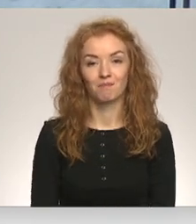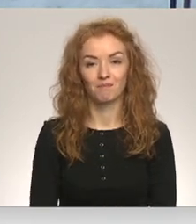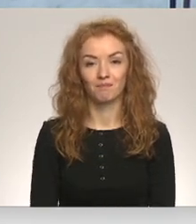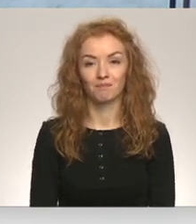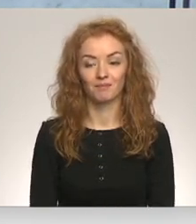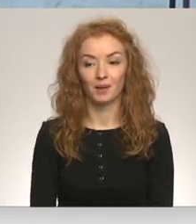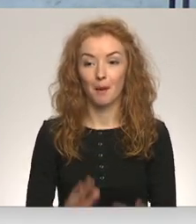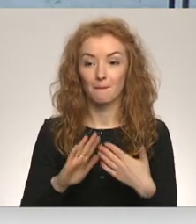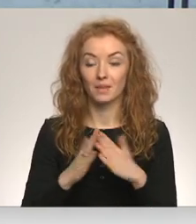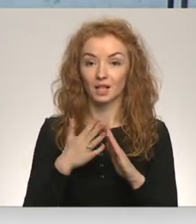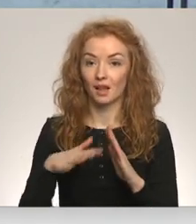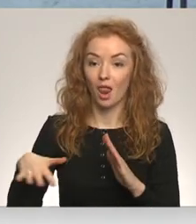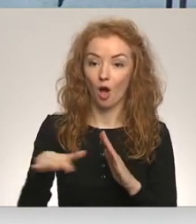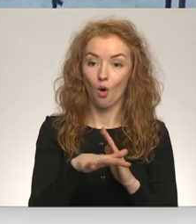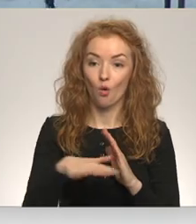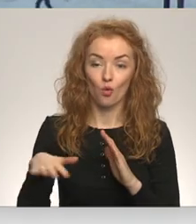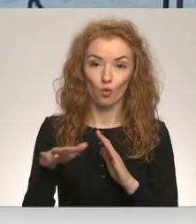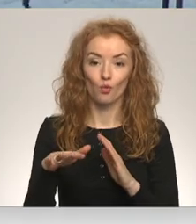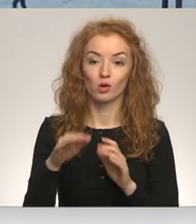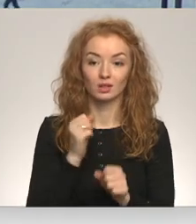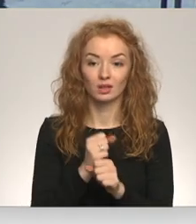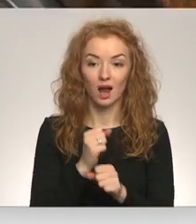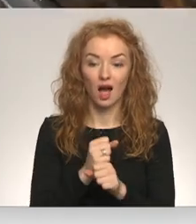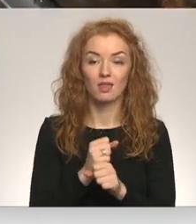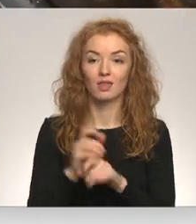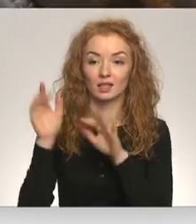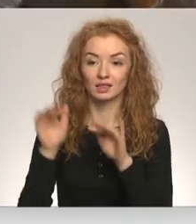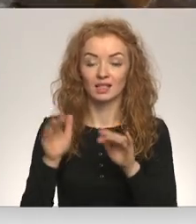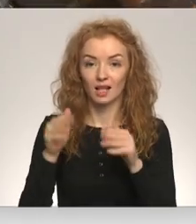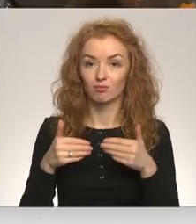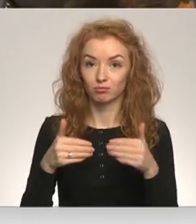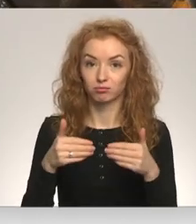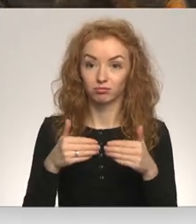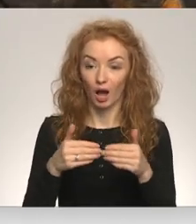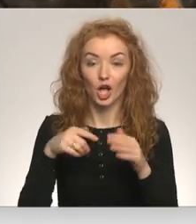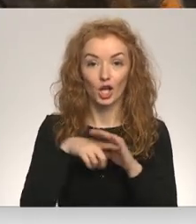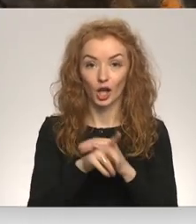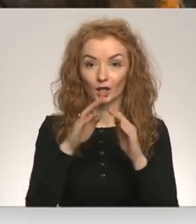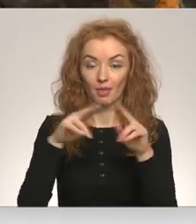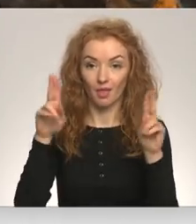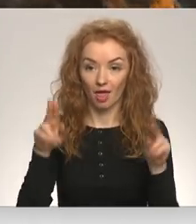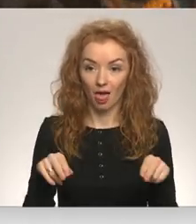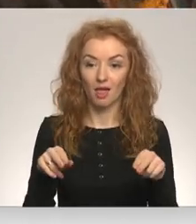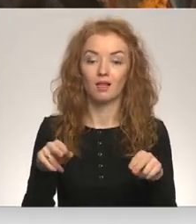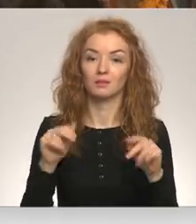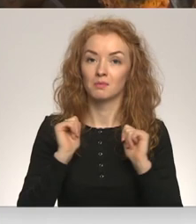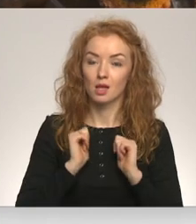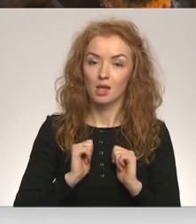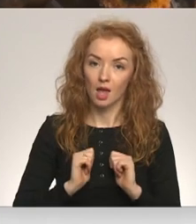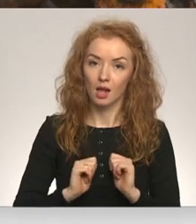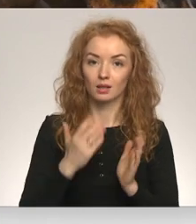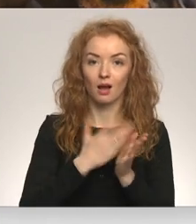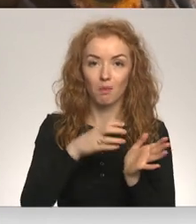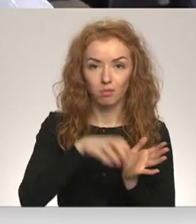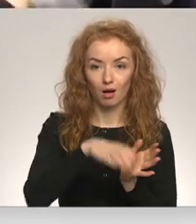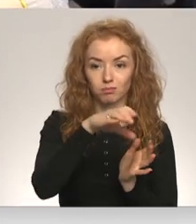Kamēr pilsētas laukumos gluži kā skudriņš strādā sniega tīrītāji, uzstādītajās teltīs krietni lēnākā tempā tiek rindoti